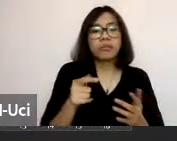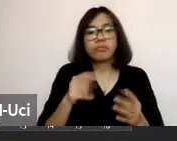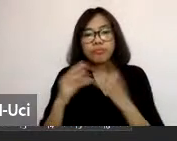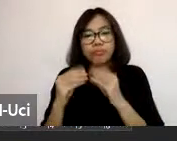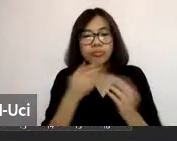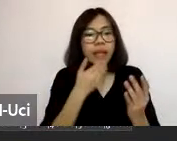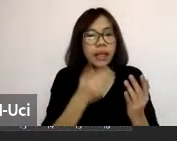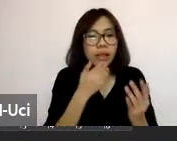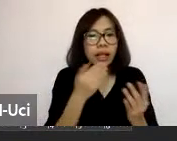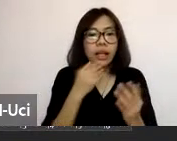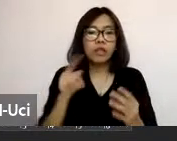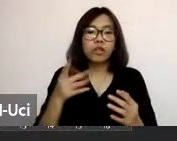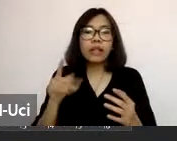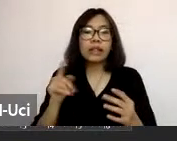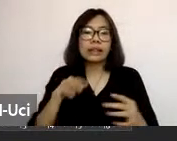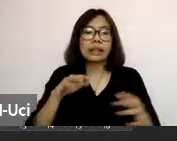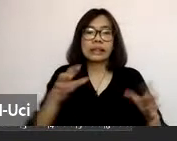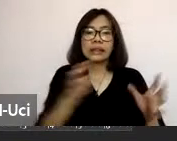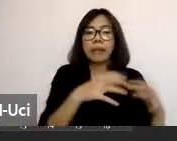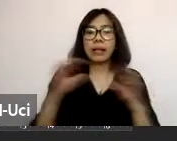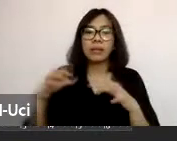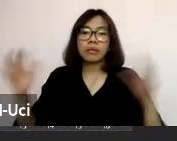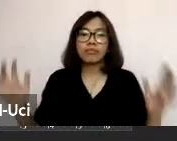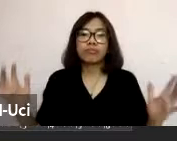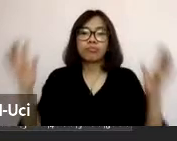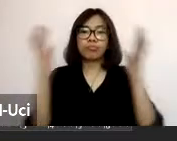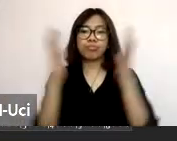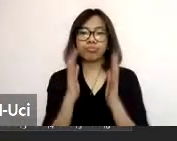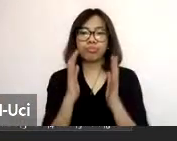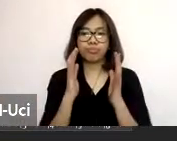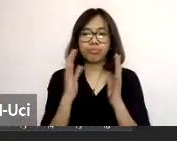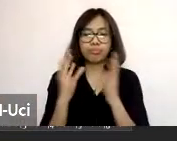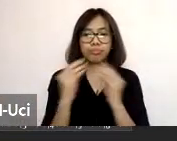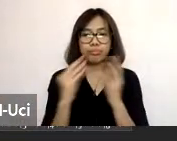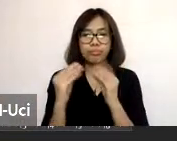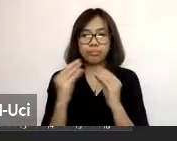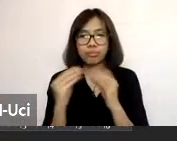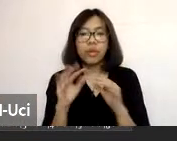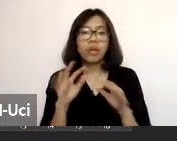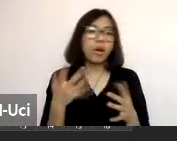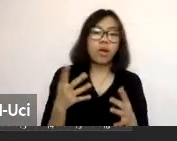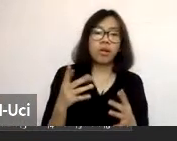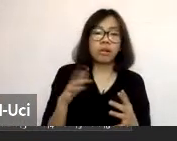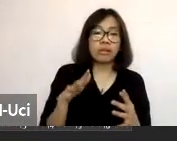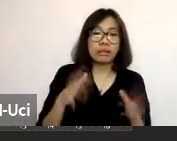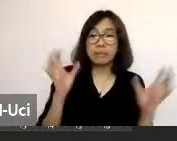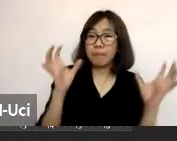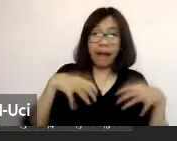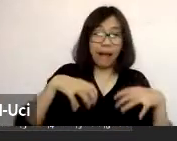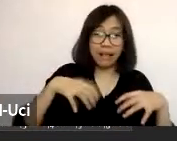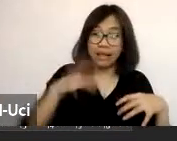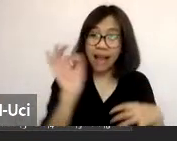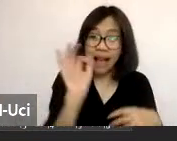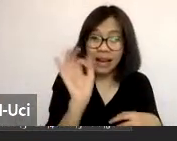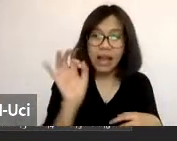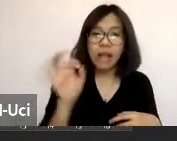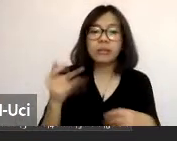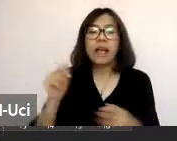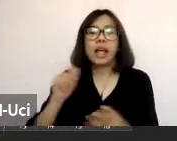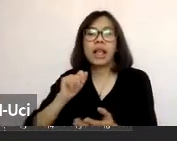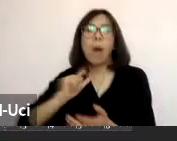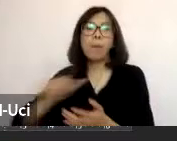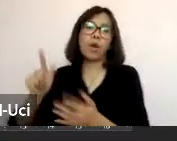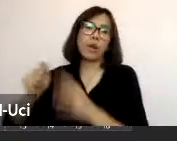apabila tidak ditemukan sepakatan konsumen dapat merusakkan ke bpsk atau pengadilan apabila